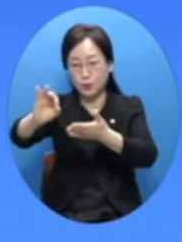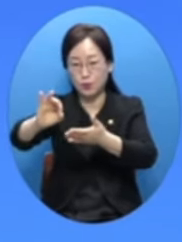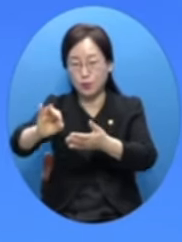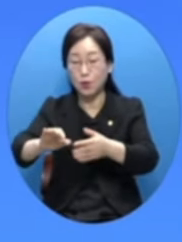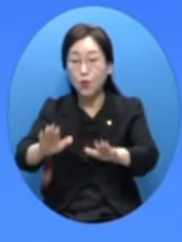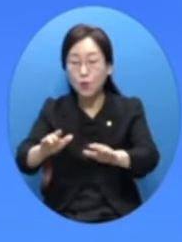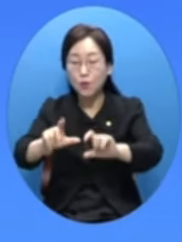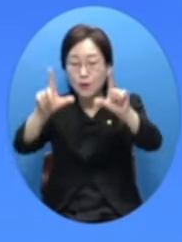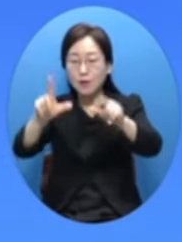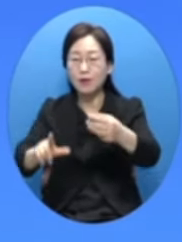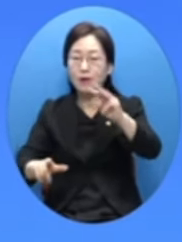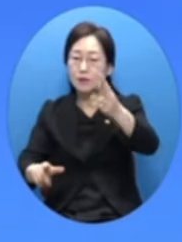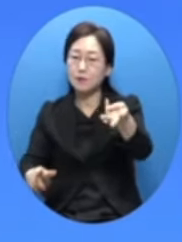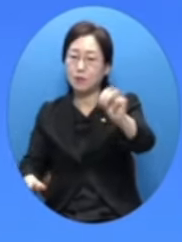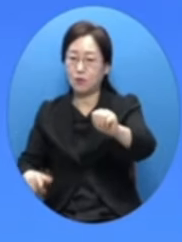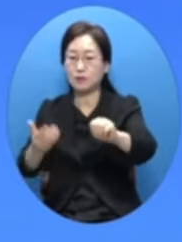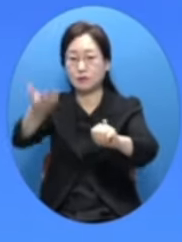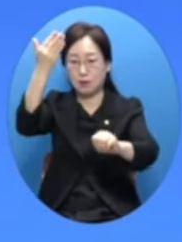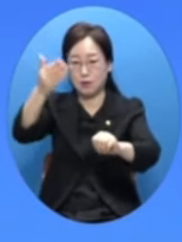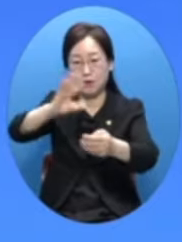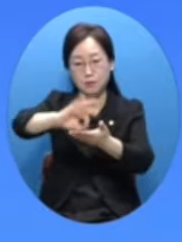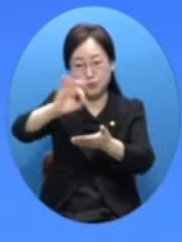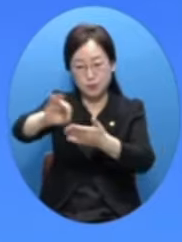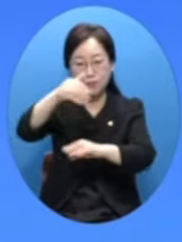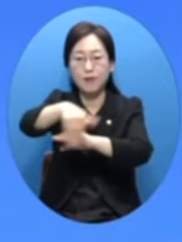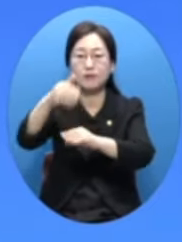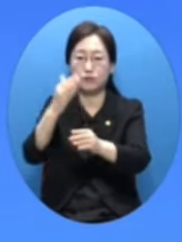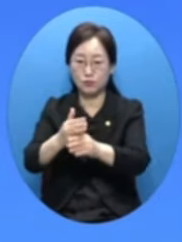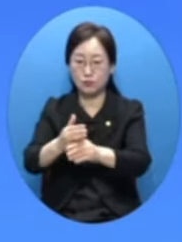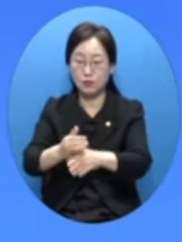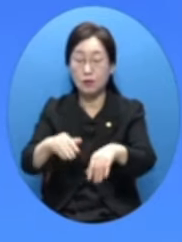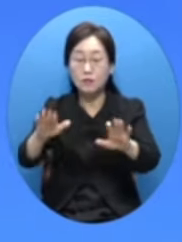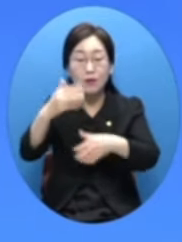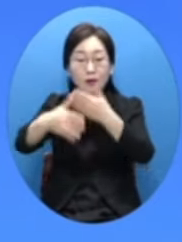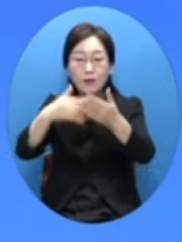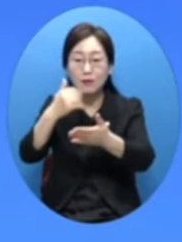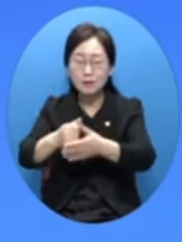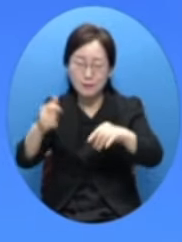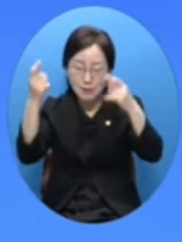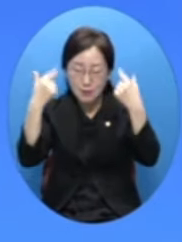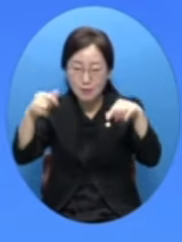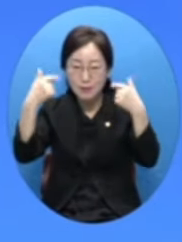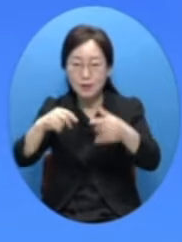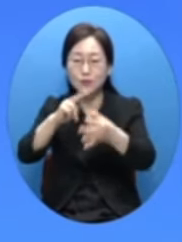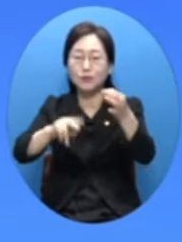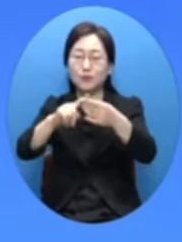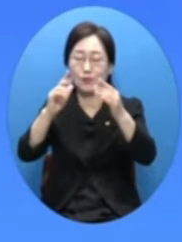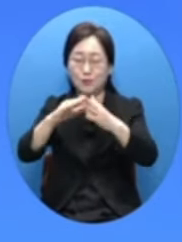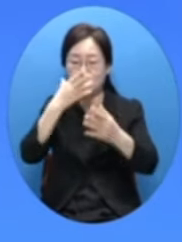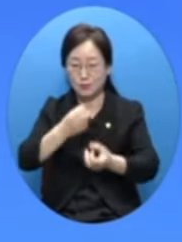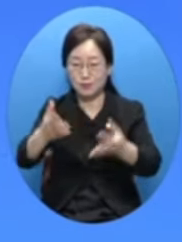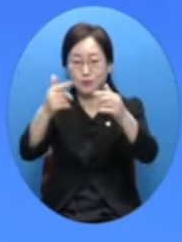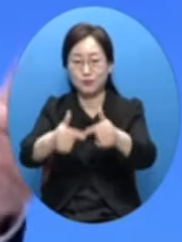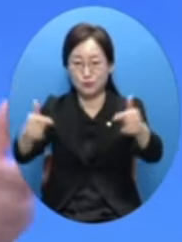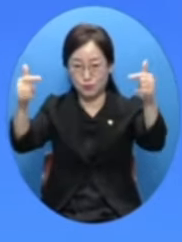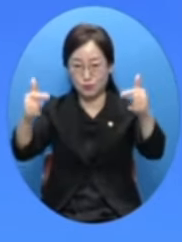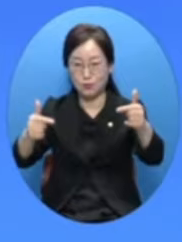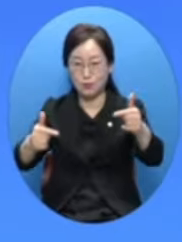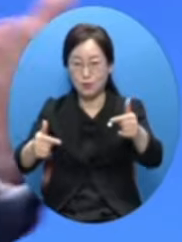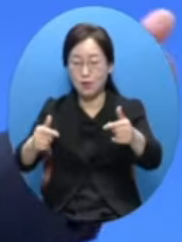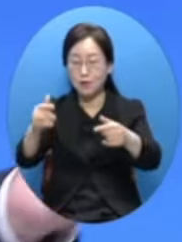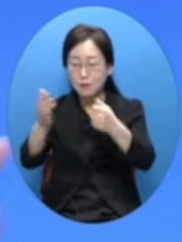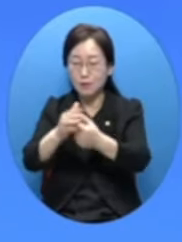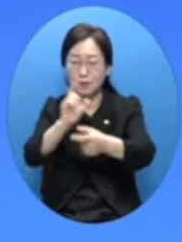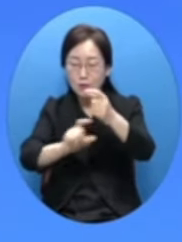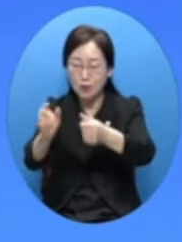선교에 책정해놓고 집행하고 있는데, 하나님께서 날마다 우리 교회를 부흥시켜주시고 축복해 주셔서 우리가 더 섬기고 더